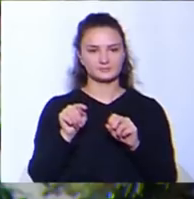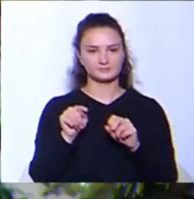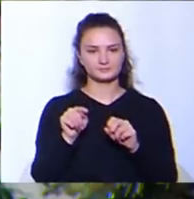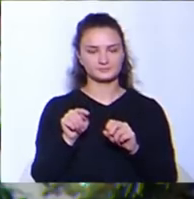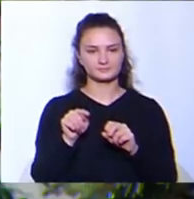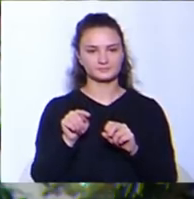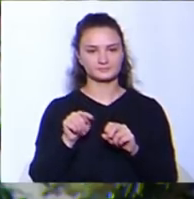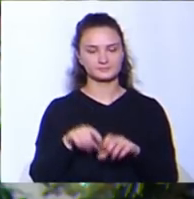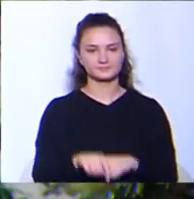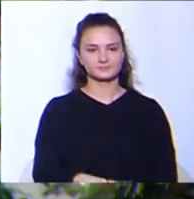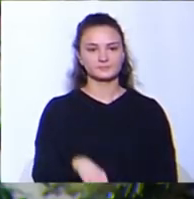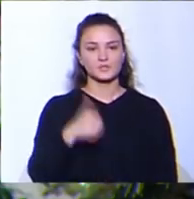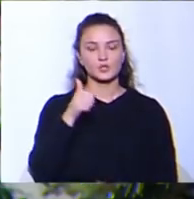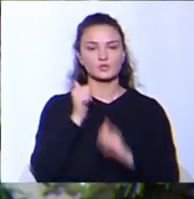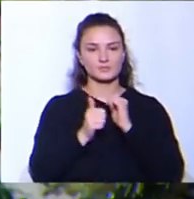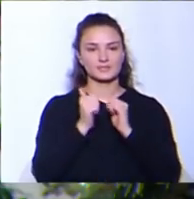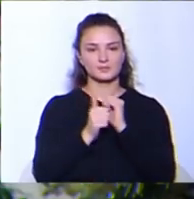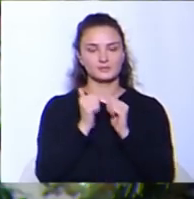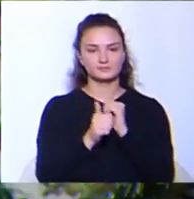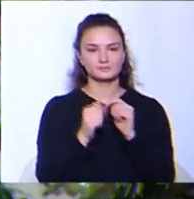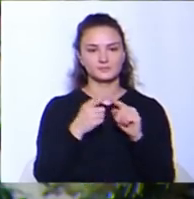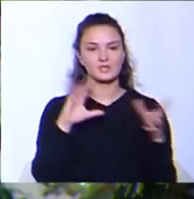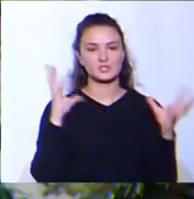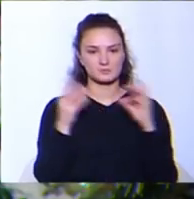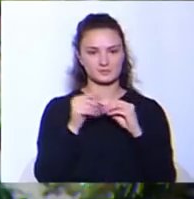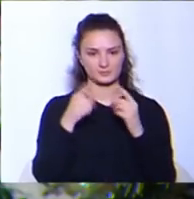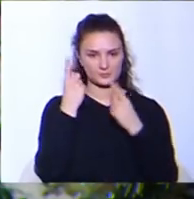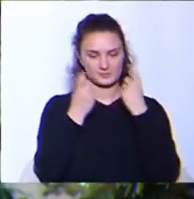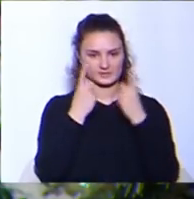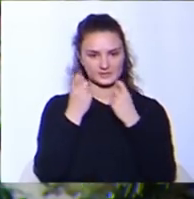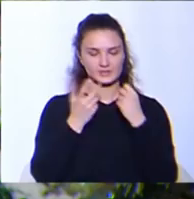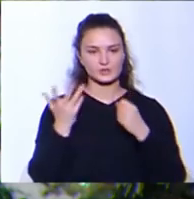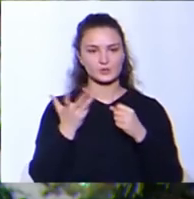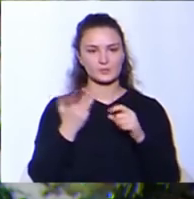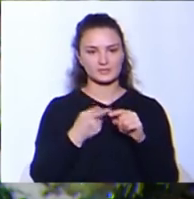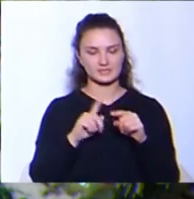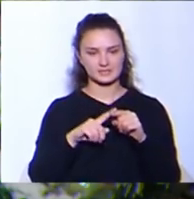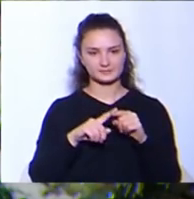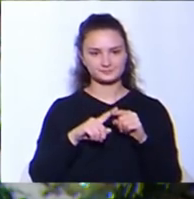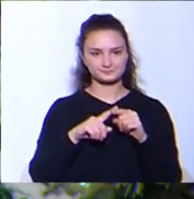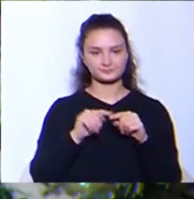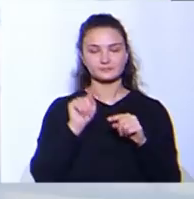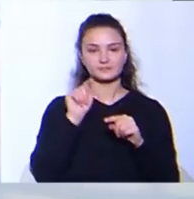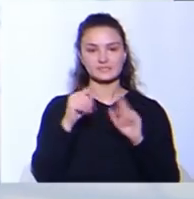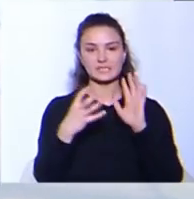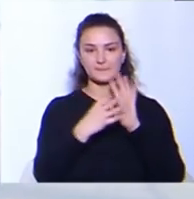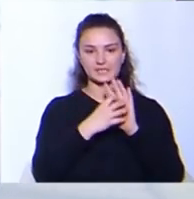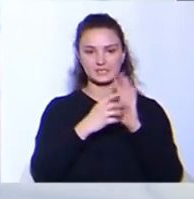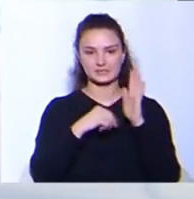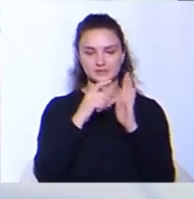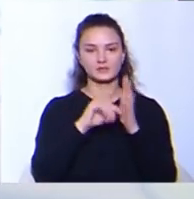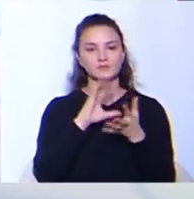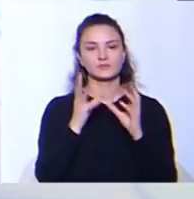მითითებულ ნუსხაში და როგორც ყოველთვის შემდეგ ვაჯამებთ ხოლმე ამ ინფორმაციას, რომელიც გროვდება. ეს აპლიკაცია